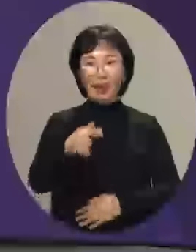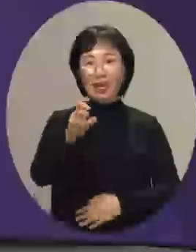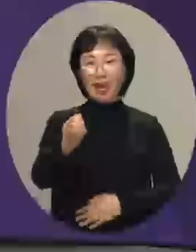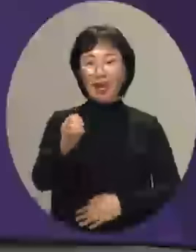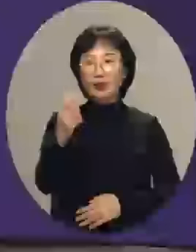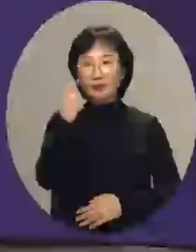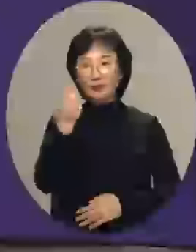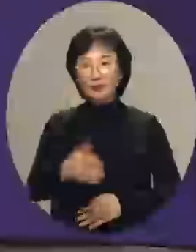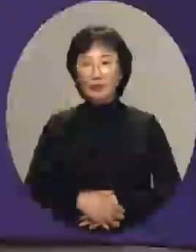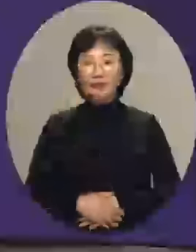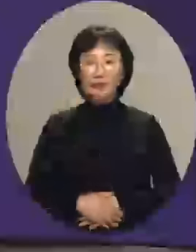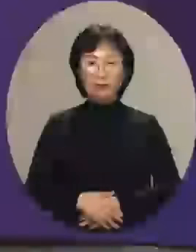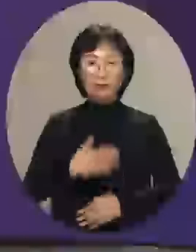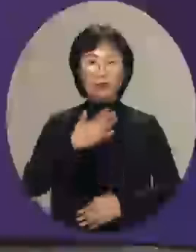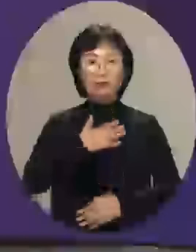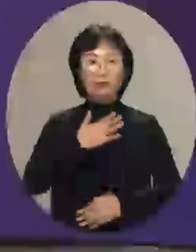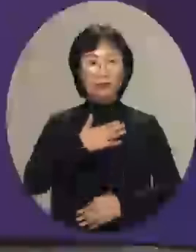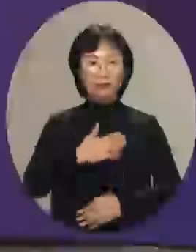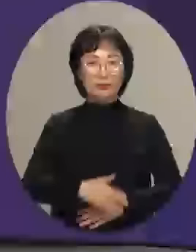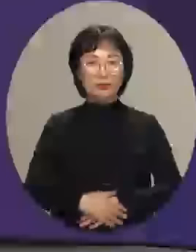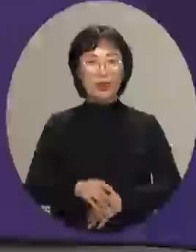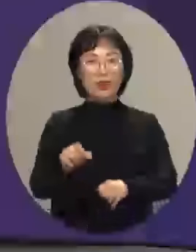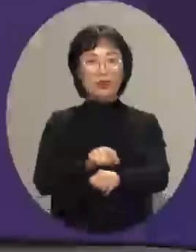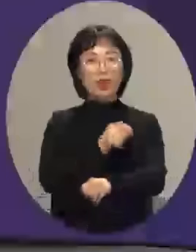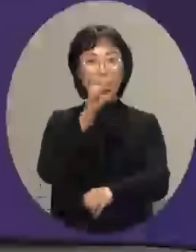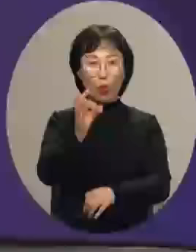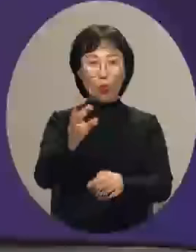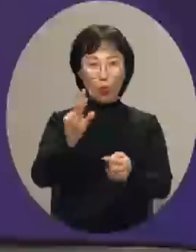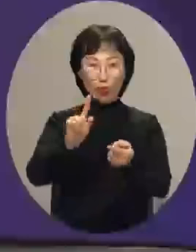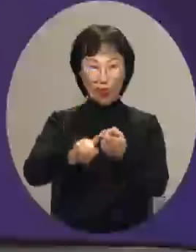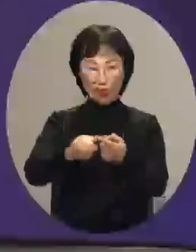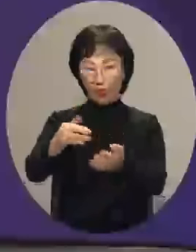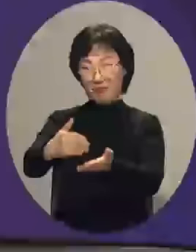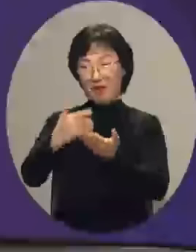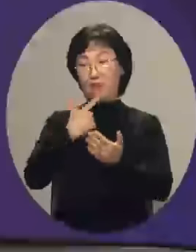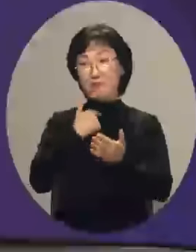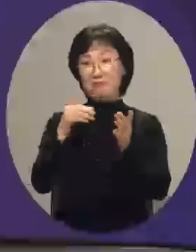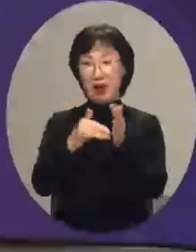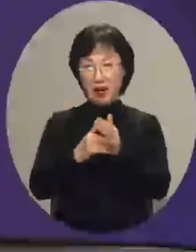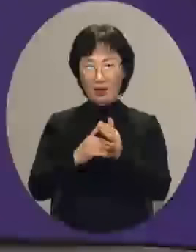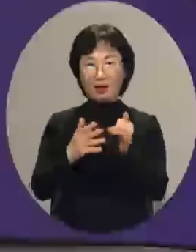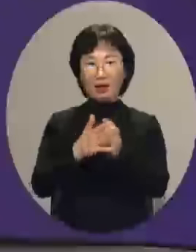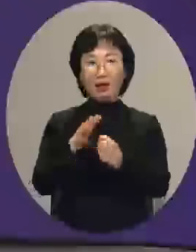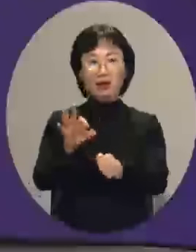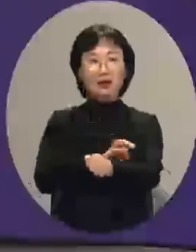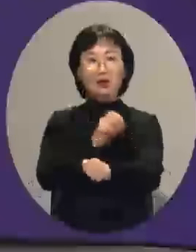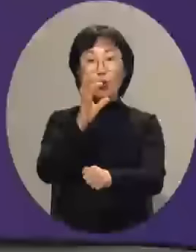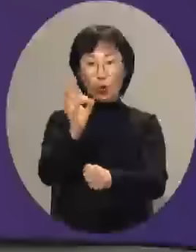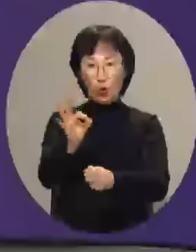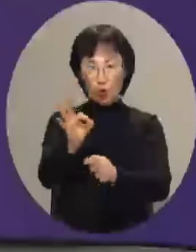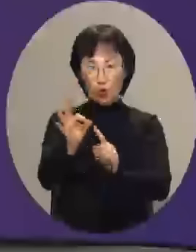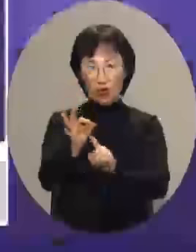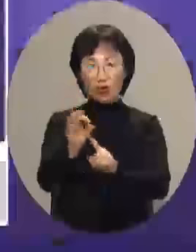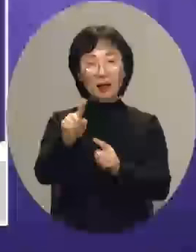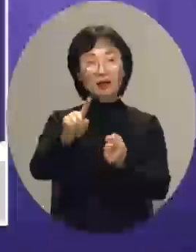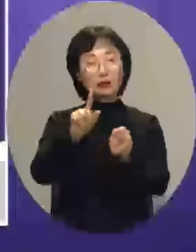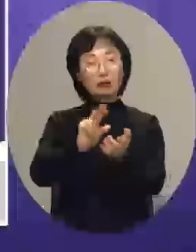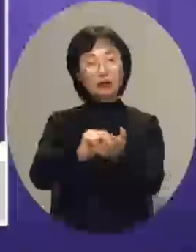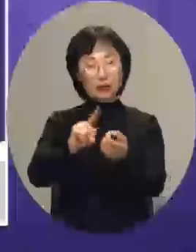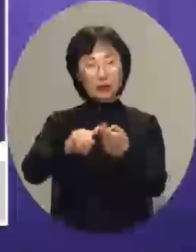네. 제가 그 특활비 문제 말씀하셨는데 특활비는 저도 개선이 필요하다고